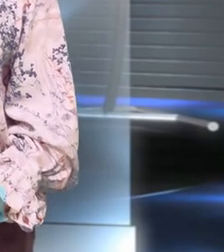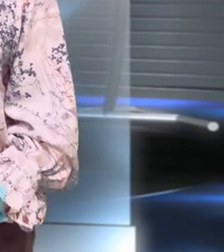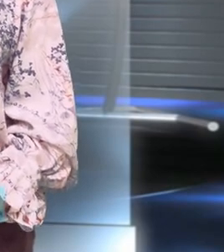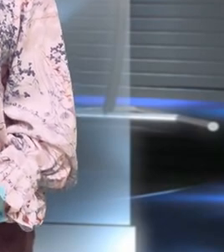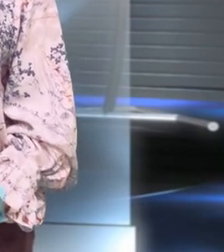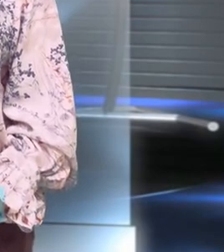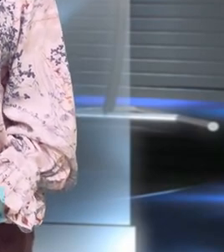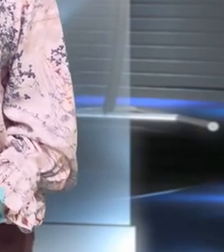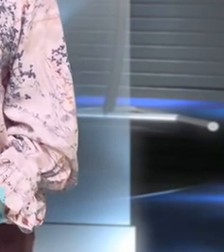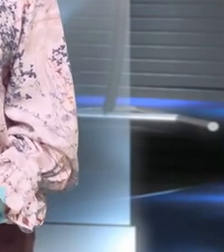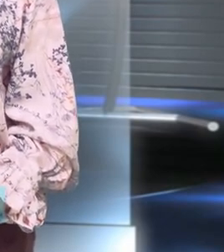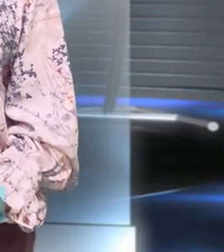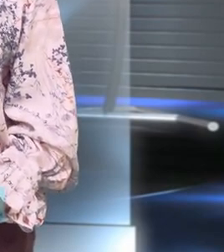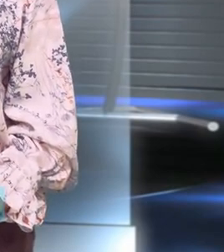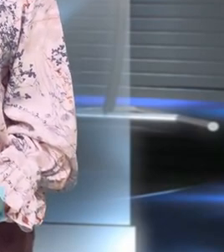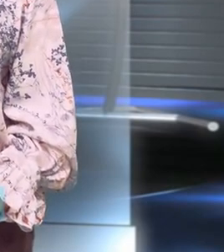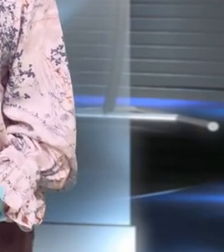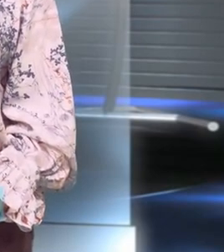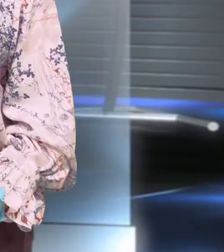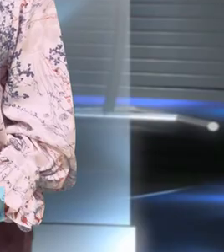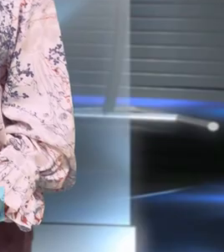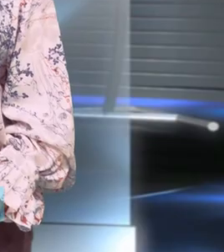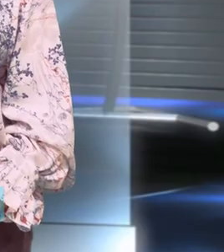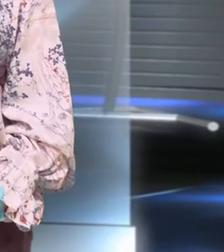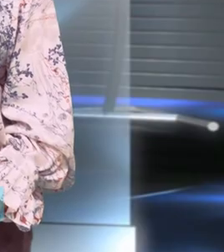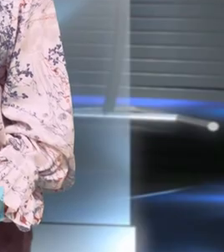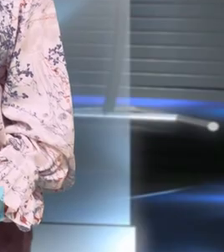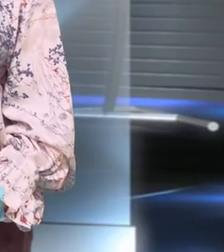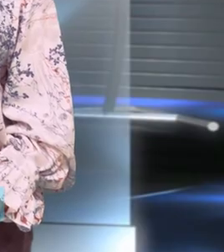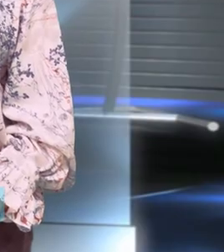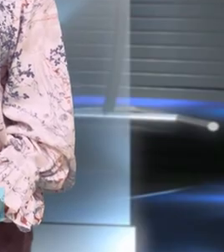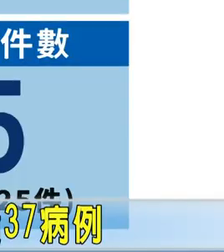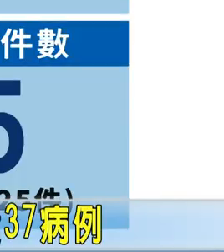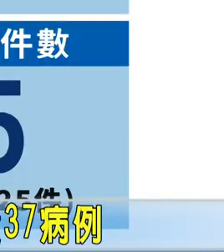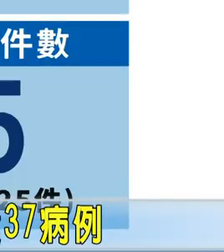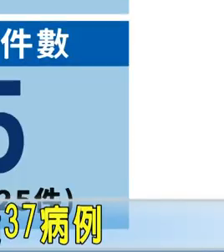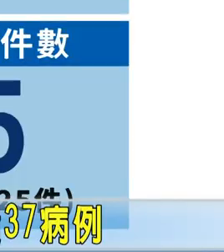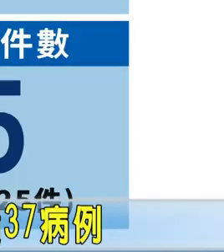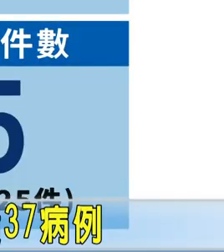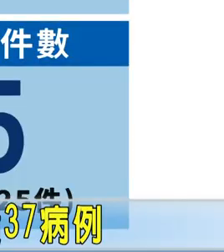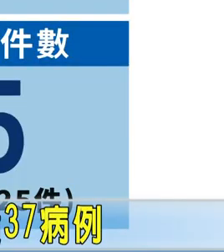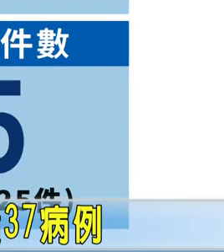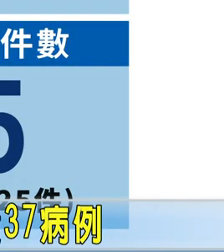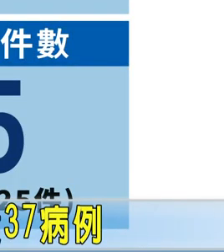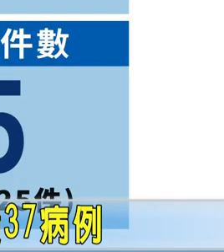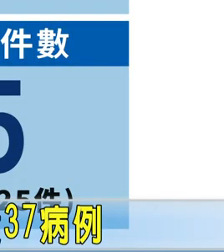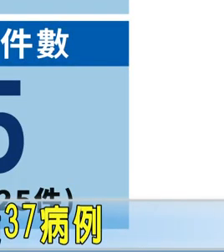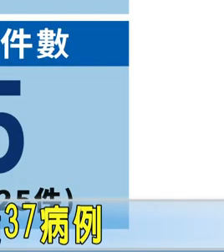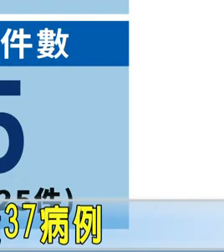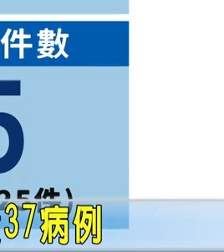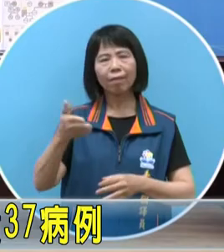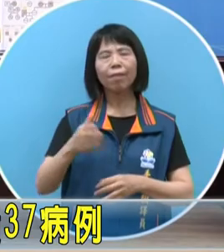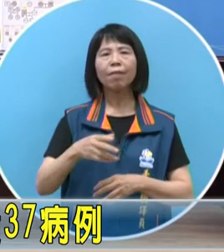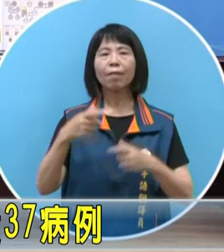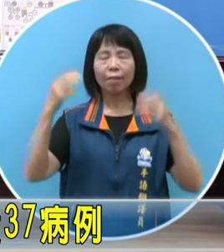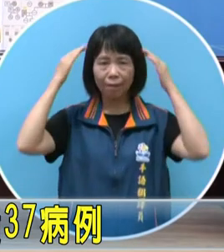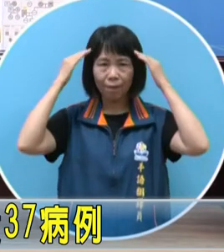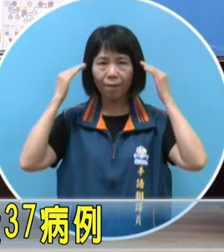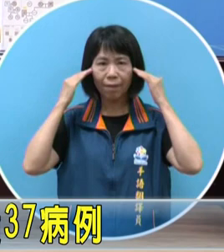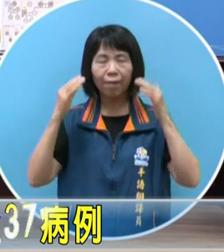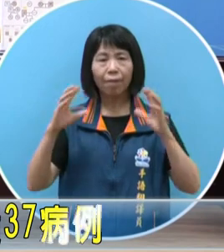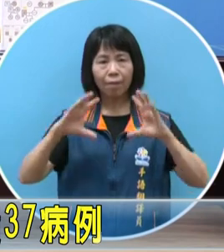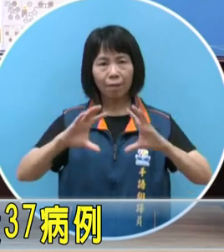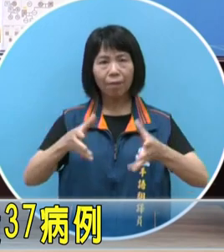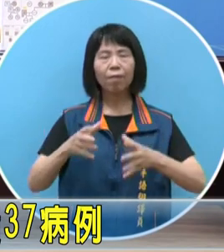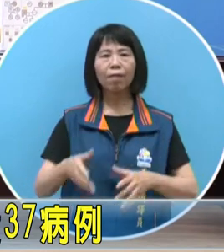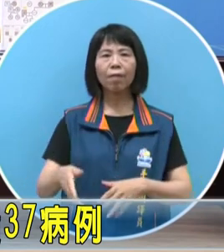疫情严重，针对疫苗采购实在刻不容缓。 县长许正威表示，从15号3级防疫警戒开始到